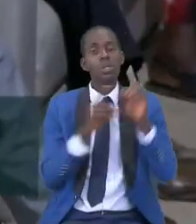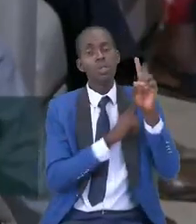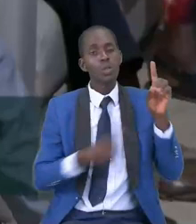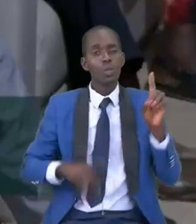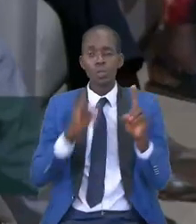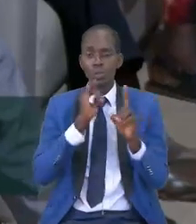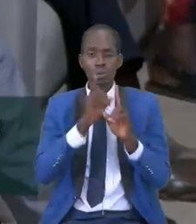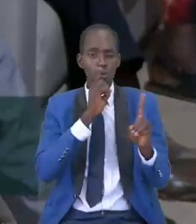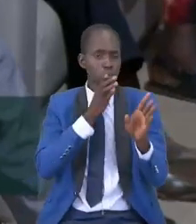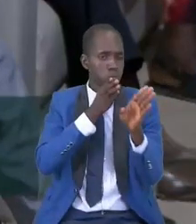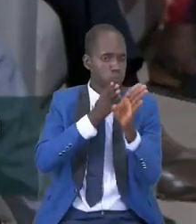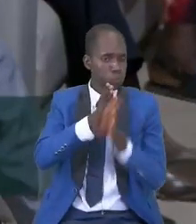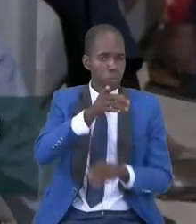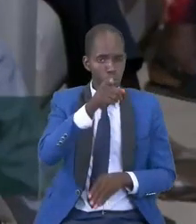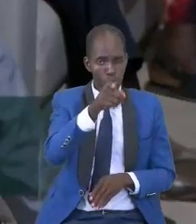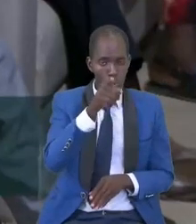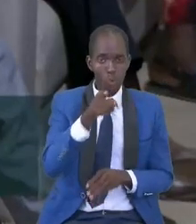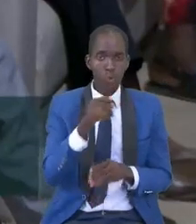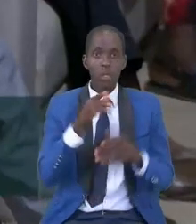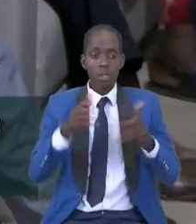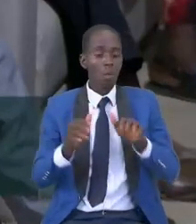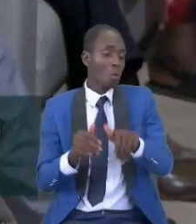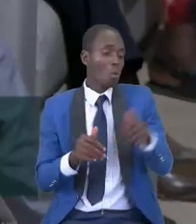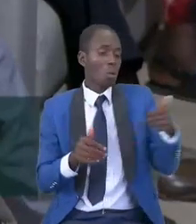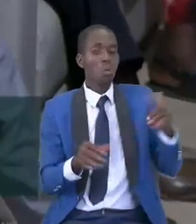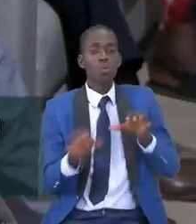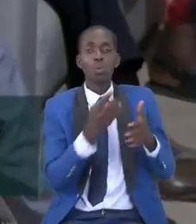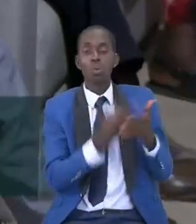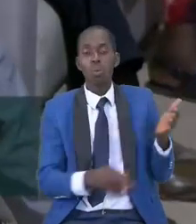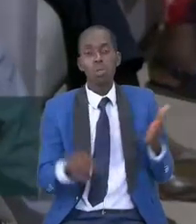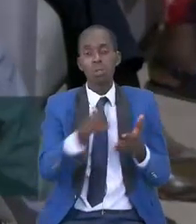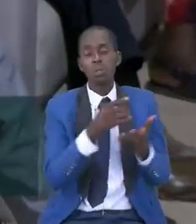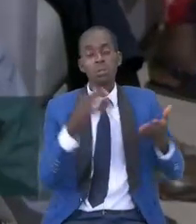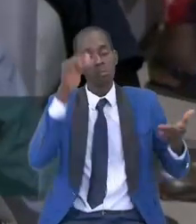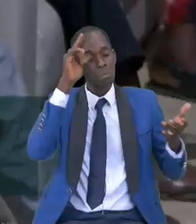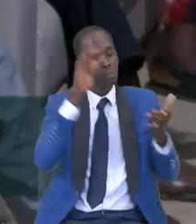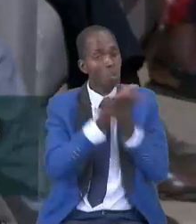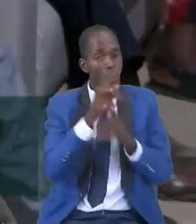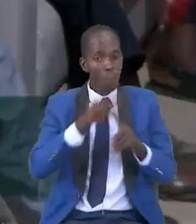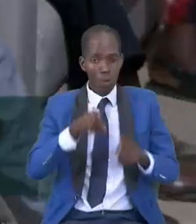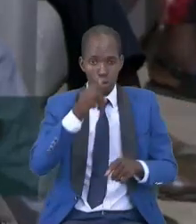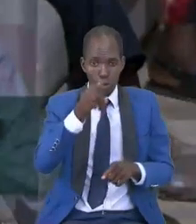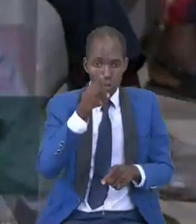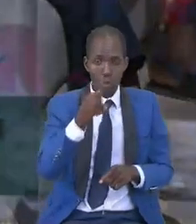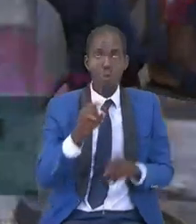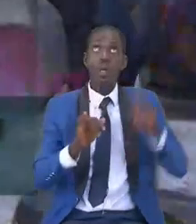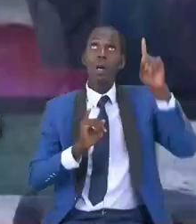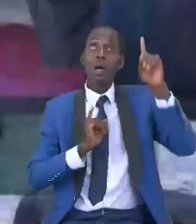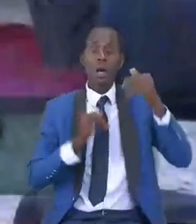font, Dieu te parle directement. Que les autres fassent ce qu'ils croient qu'ils doivent faire, mais toi,